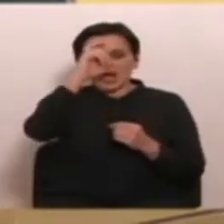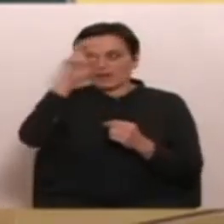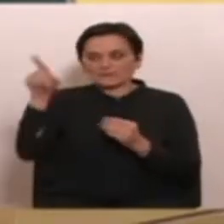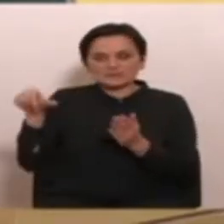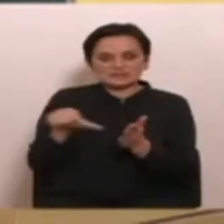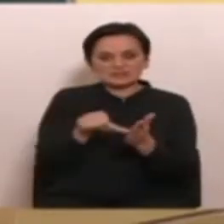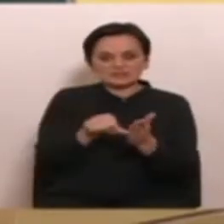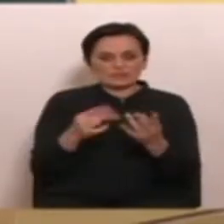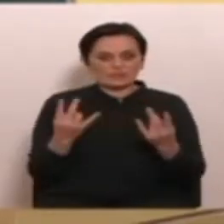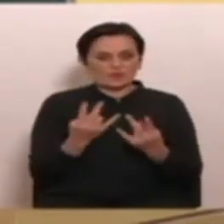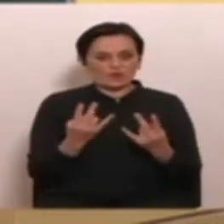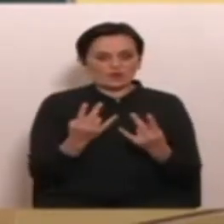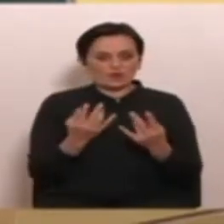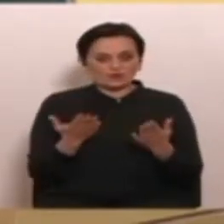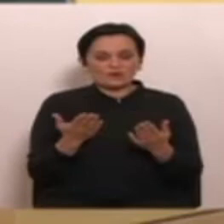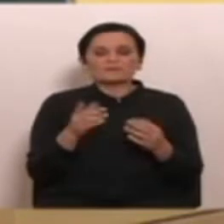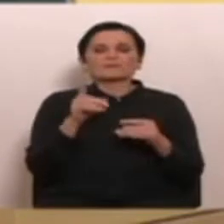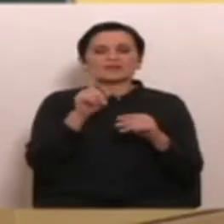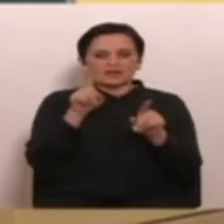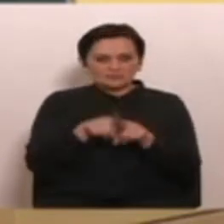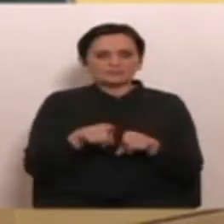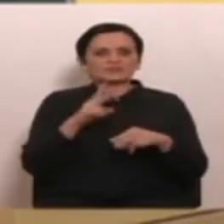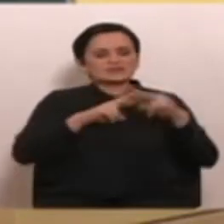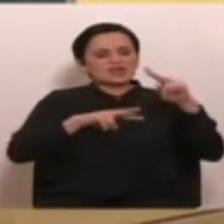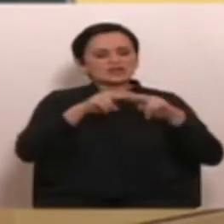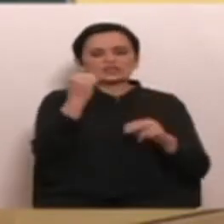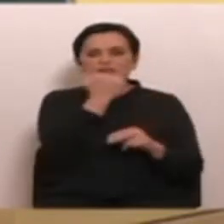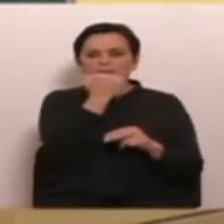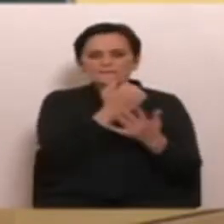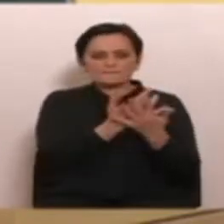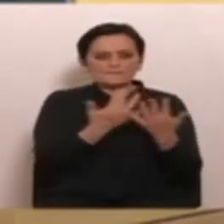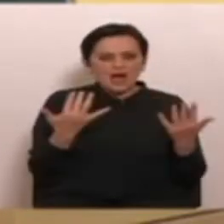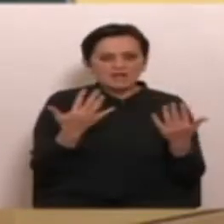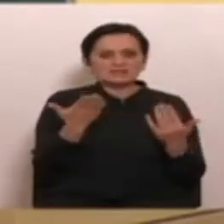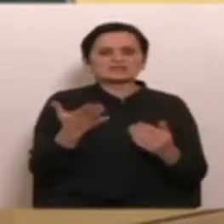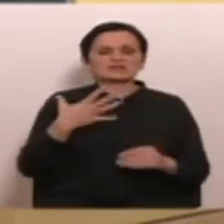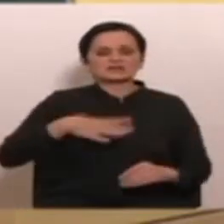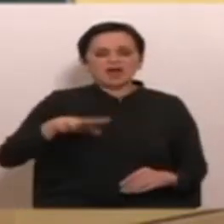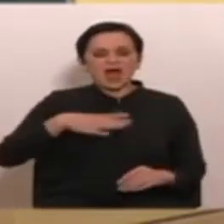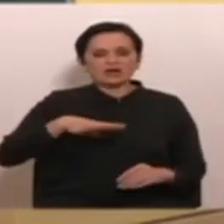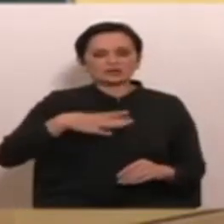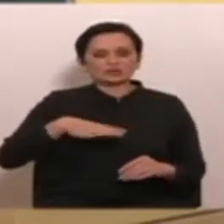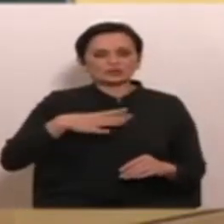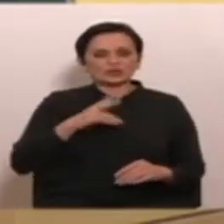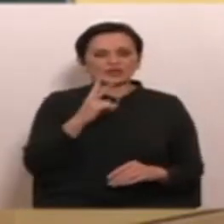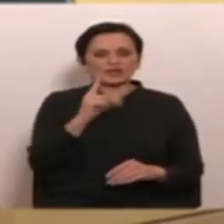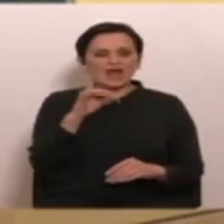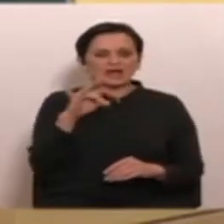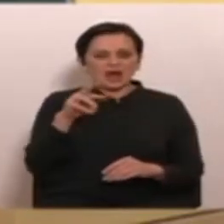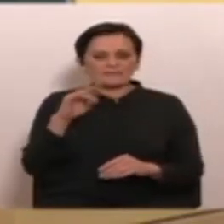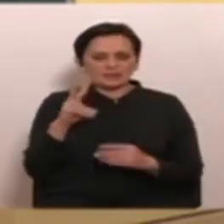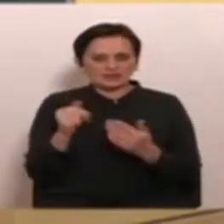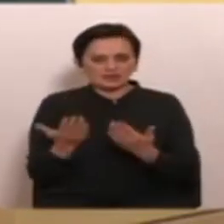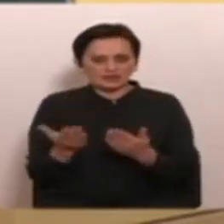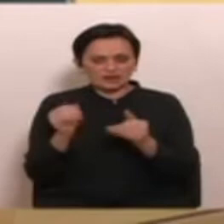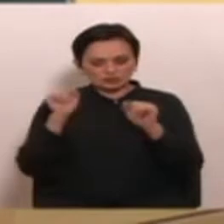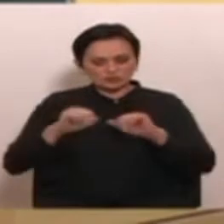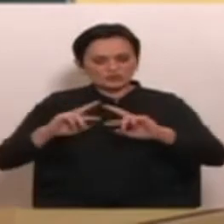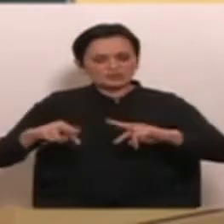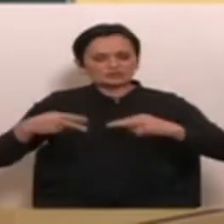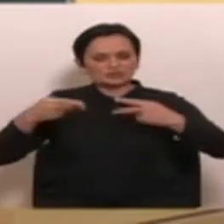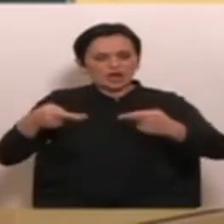მათ შორისაა საშენი მასალების წარმოება, კერძოდ ქართული კერამიკა, რასაც შეუძლია დიდწილად ჩაანაცვლოს